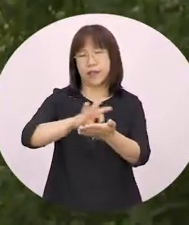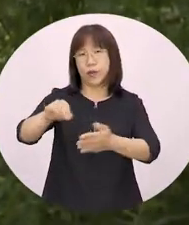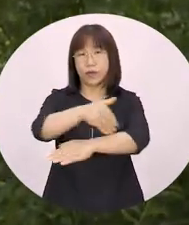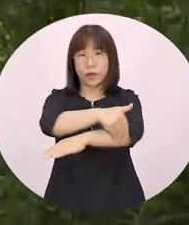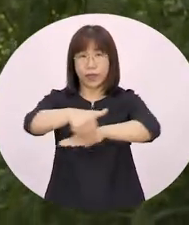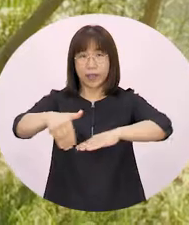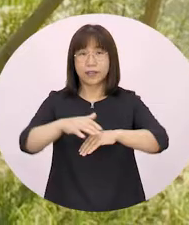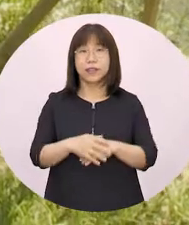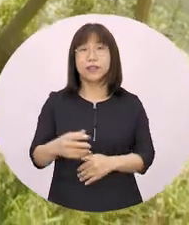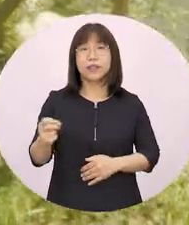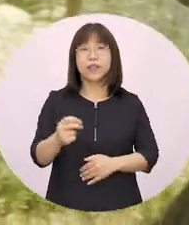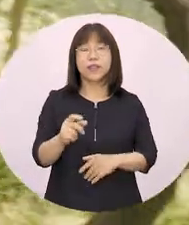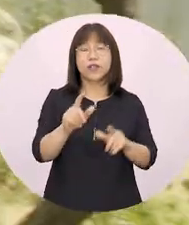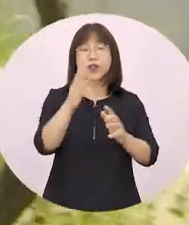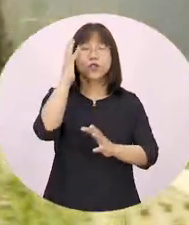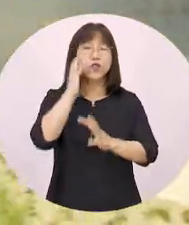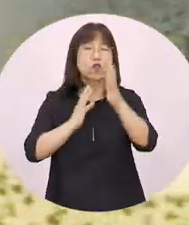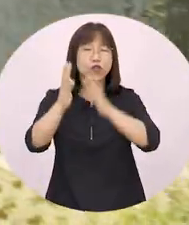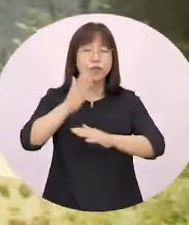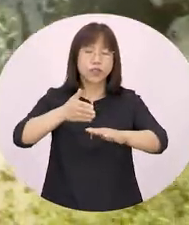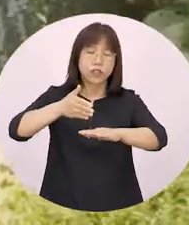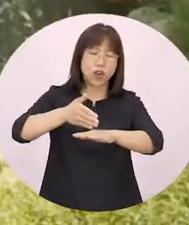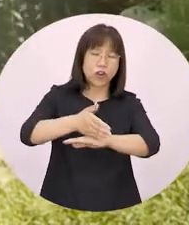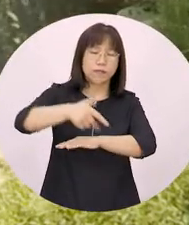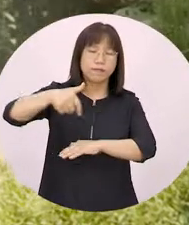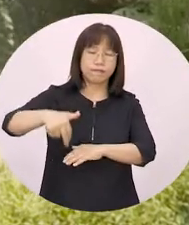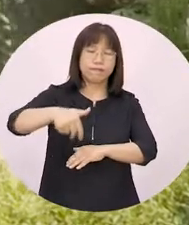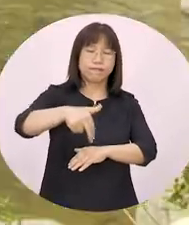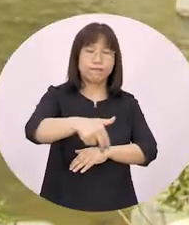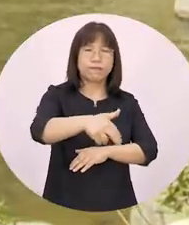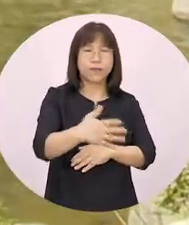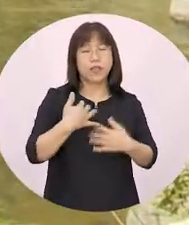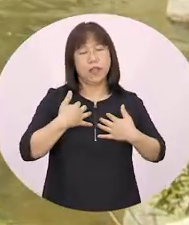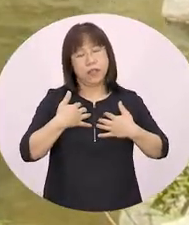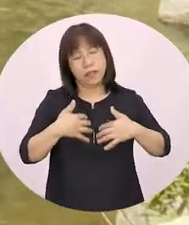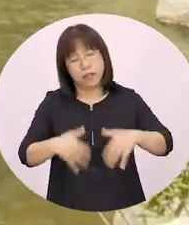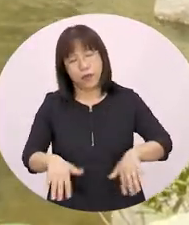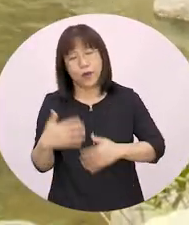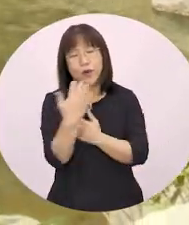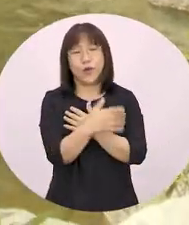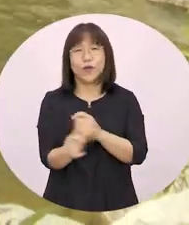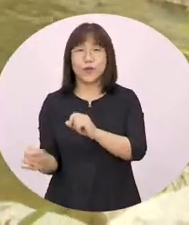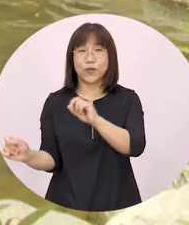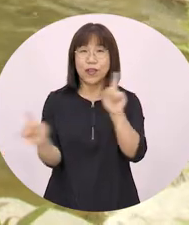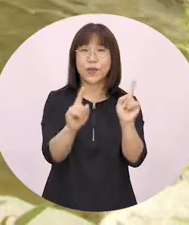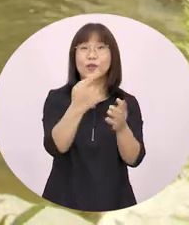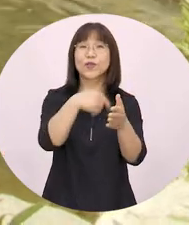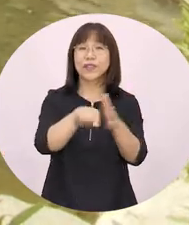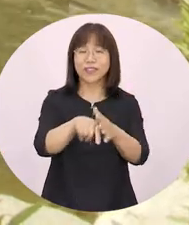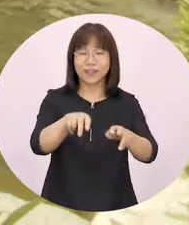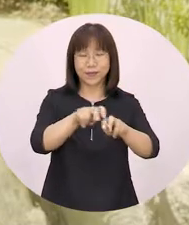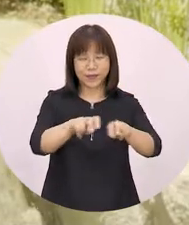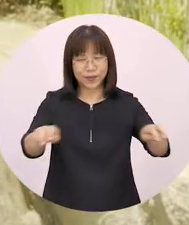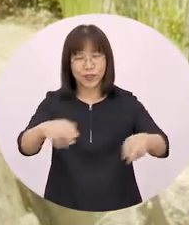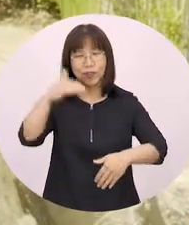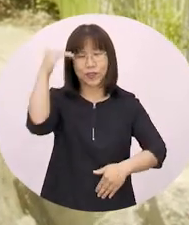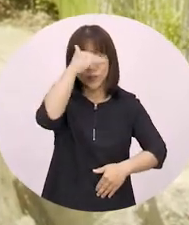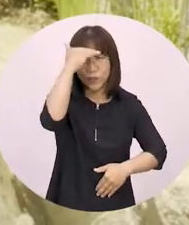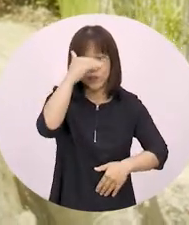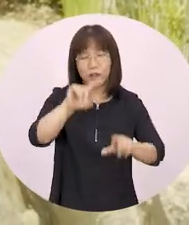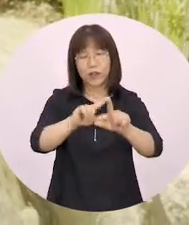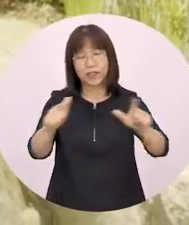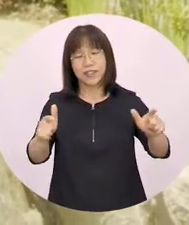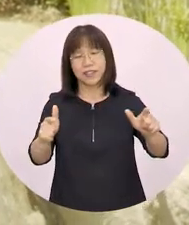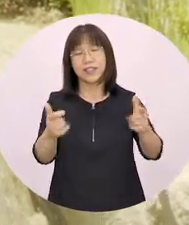예정입니다. 또 주민들이 숲을 천천히 걸으며 지친 몸과 마음을 치유할 수 있도록 정자, 벤치, 조망대